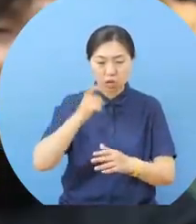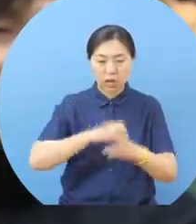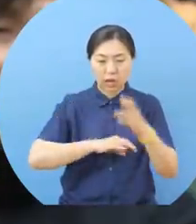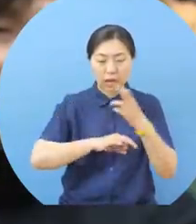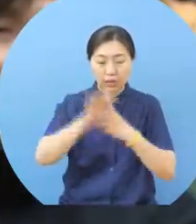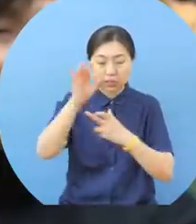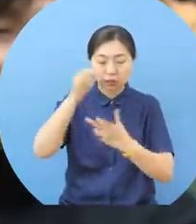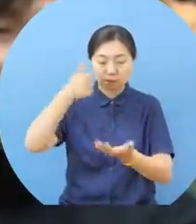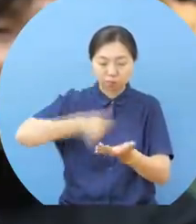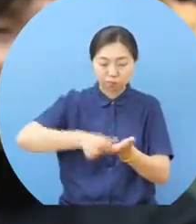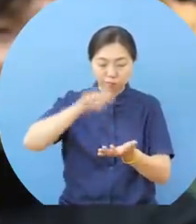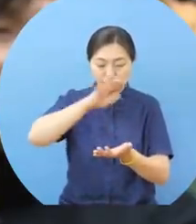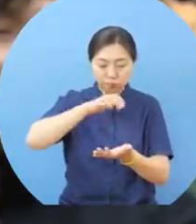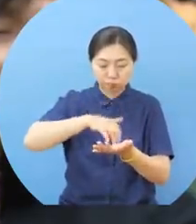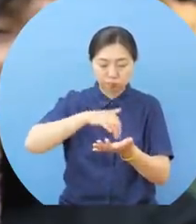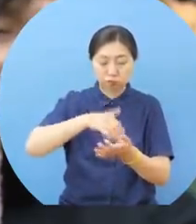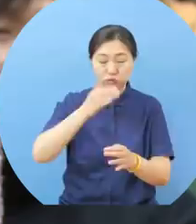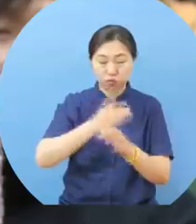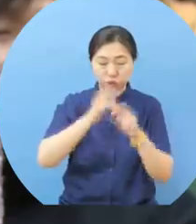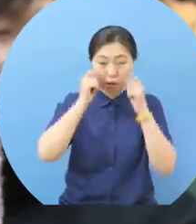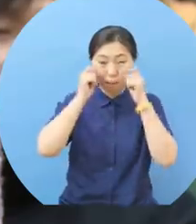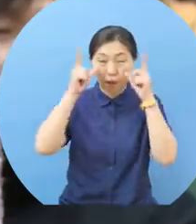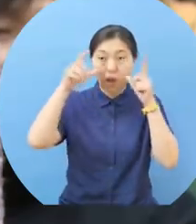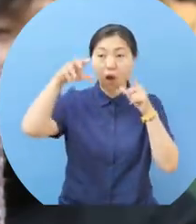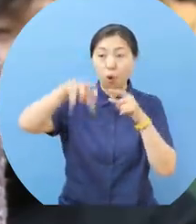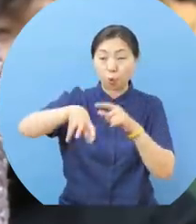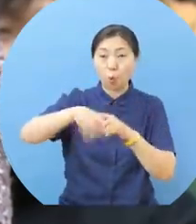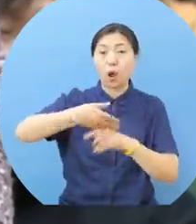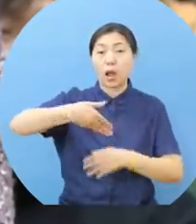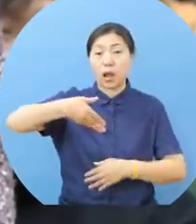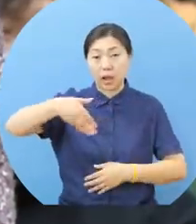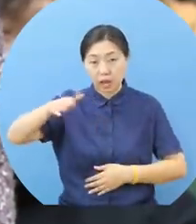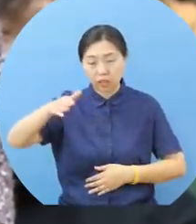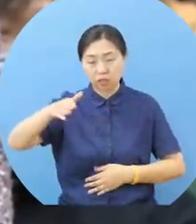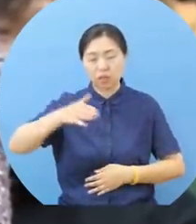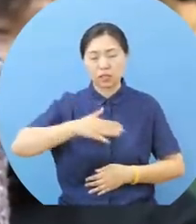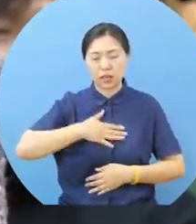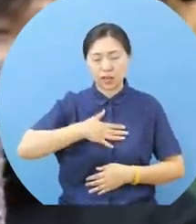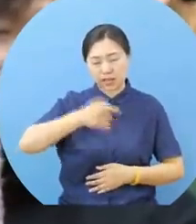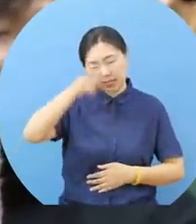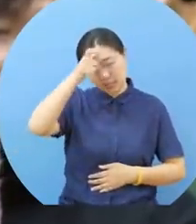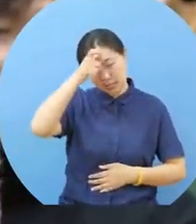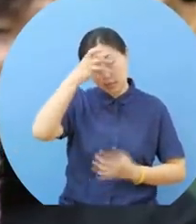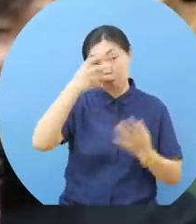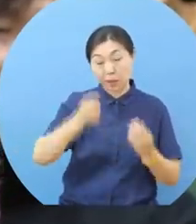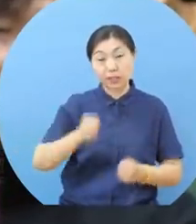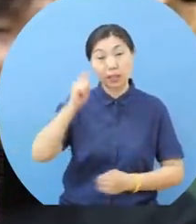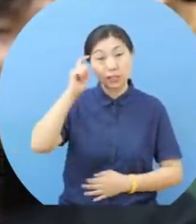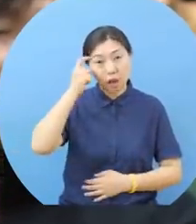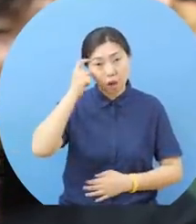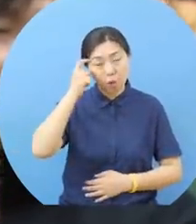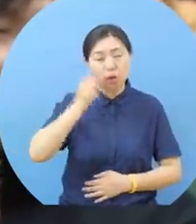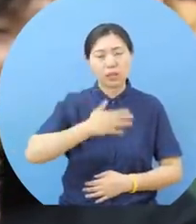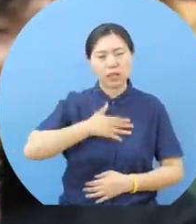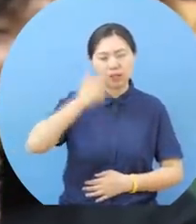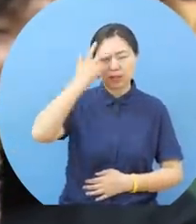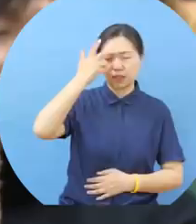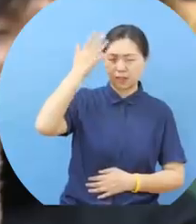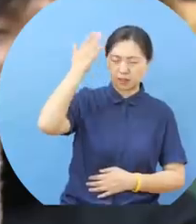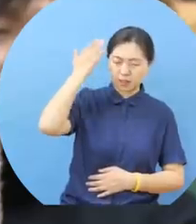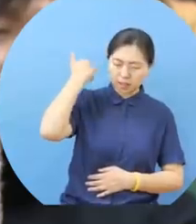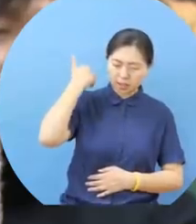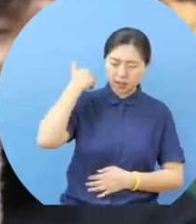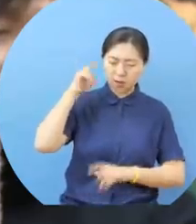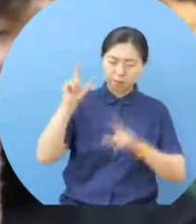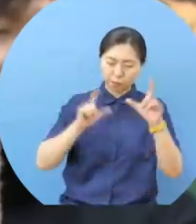의 욕심과 집착이 엄청 많았다는 것을 알게 되었고 지금은 아침마다 어리석었던 저의 지난날에